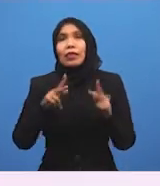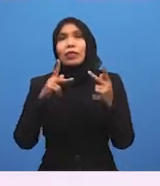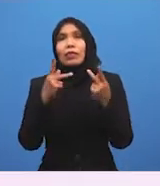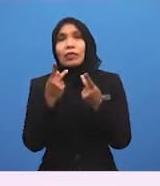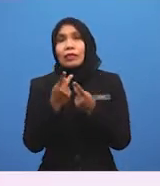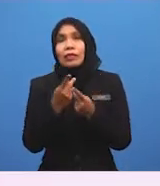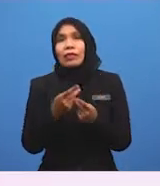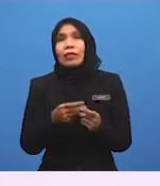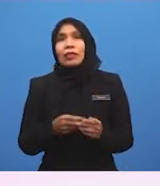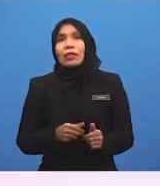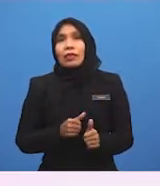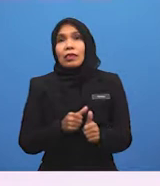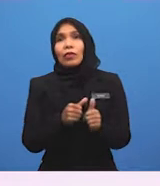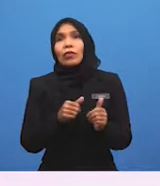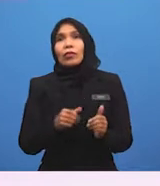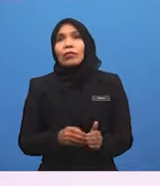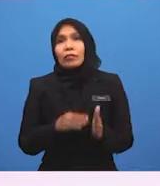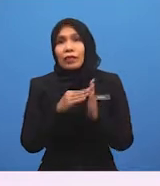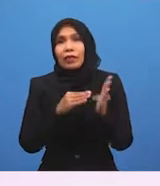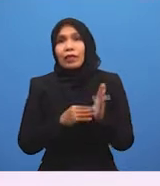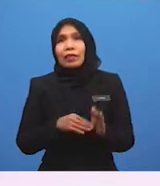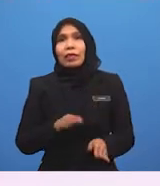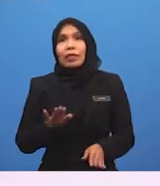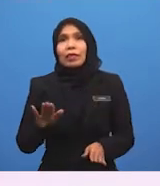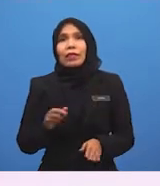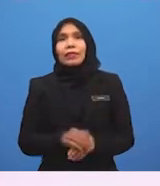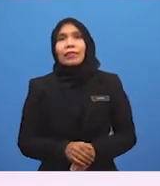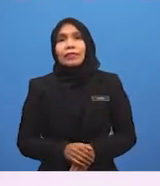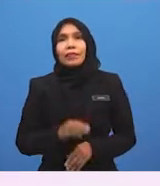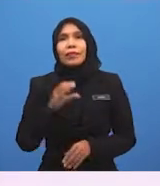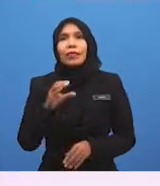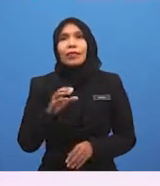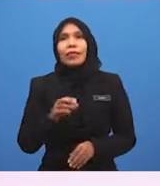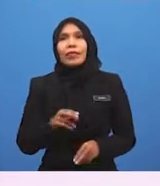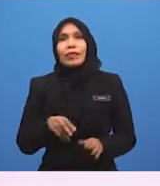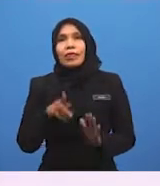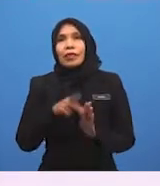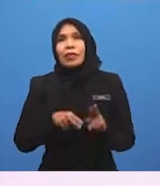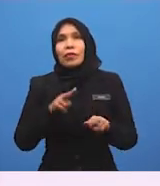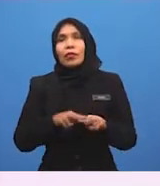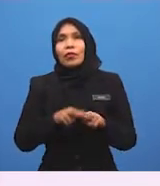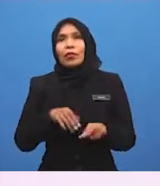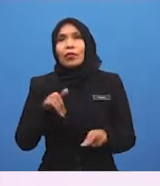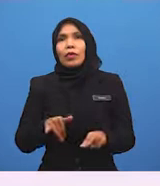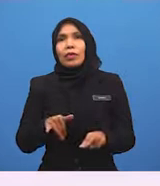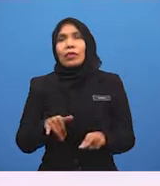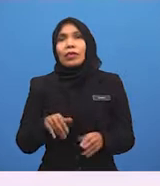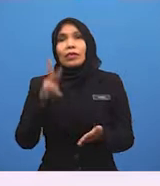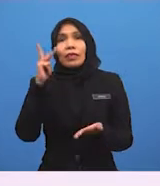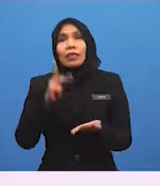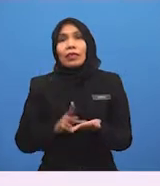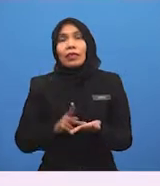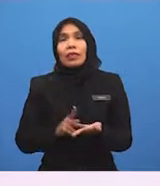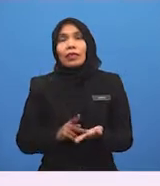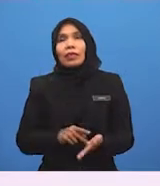bilangan anak jiran. C. Penduduk yang dikenali rapat sahaja.